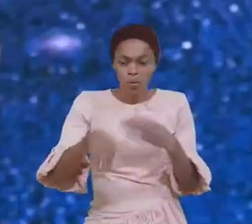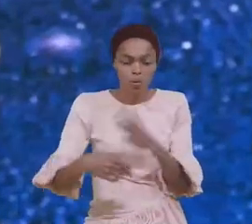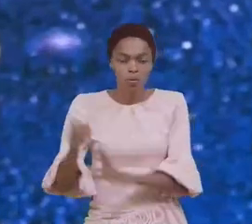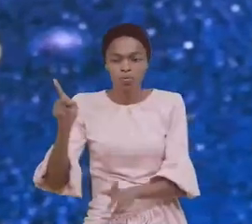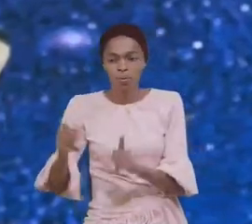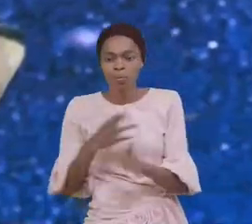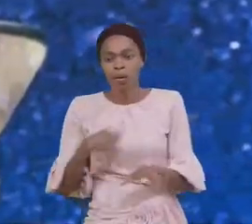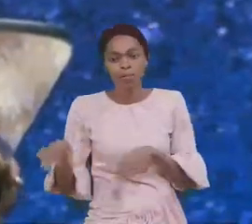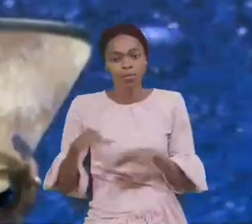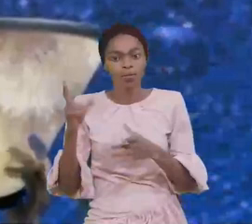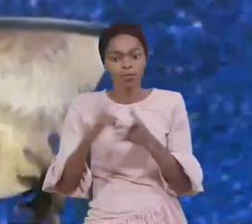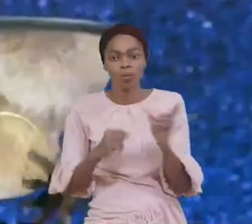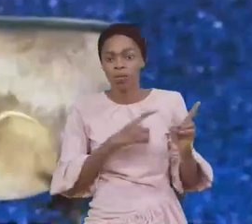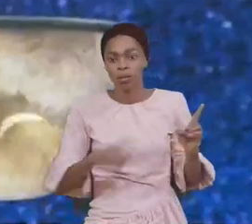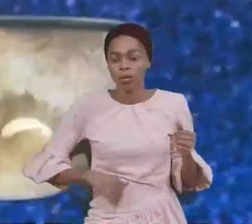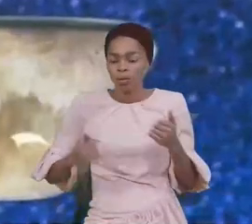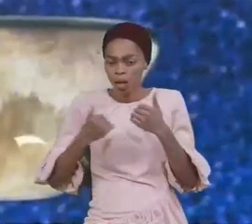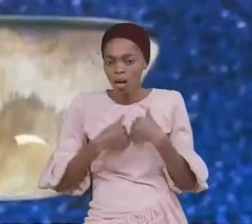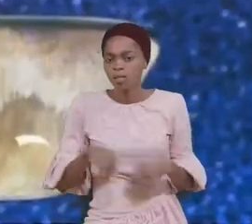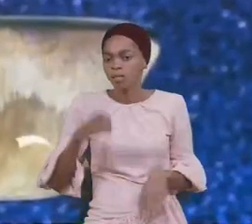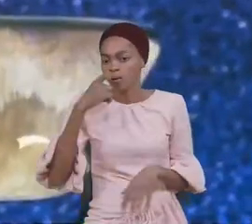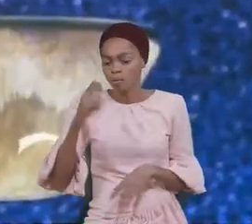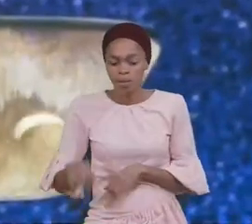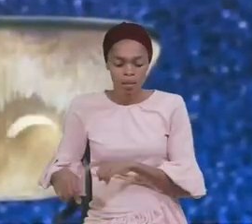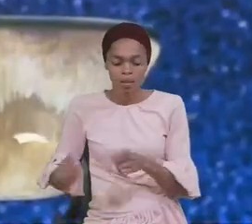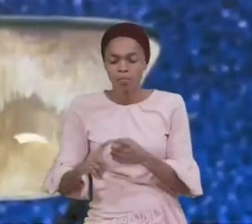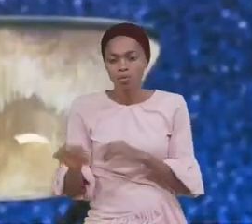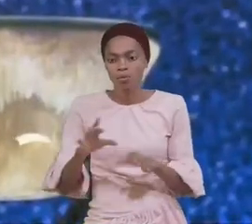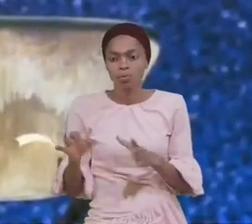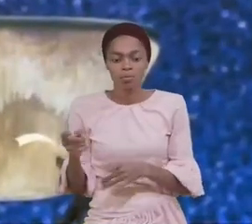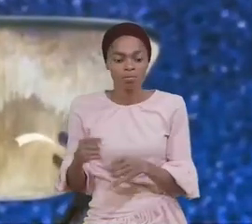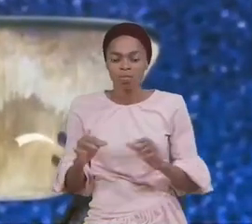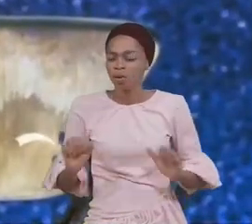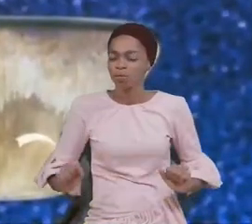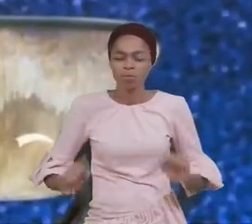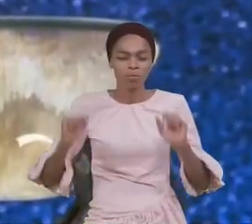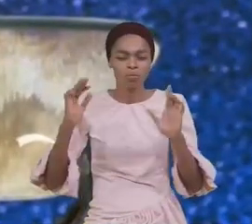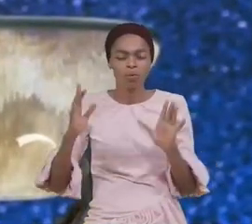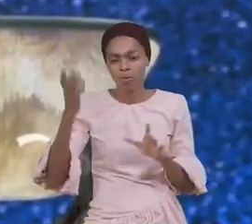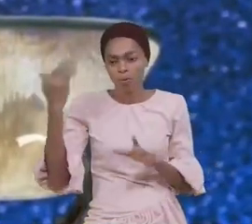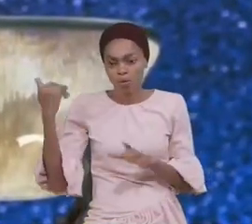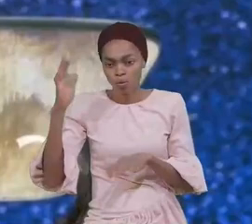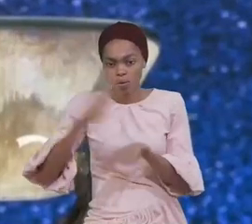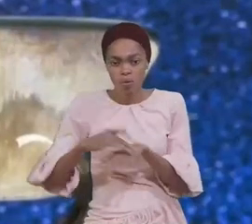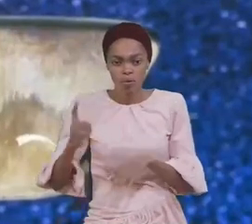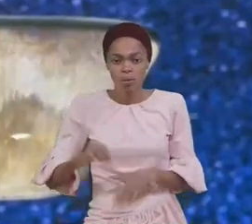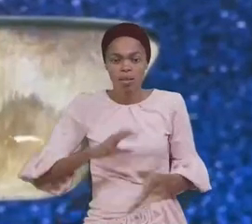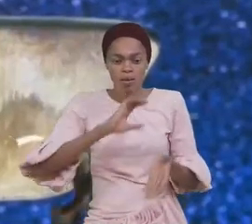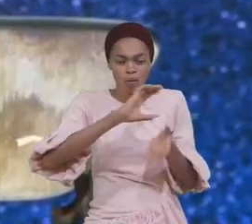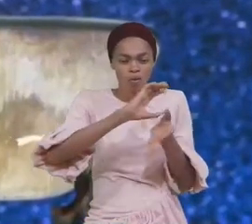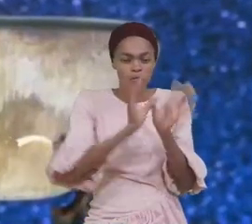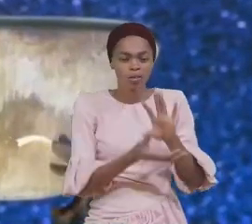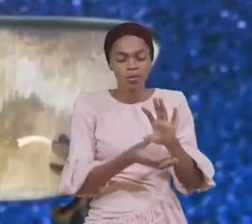le Seigneur nous a ordonné de faire. Alors, la concentration était sur la conversion des